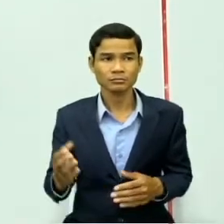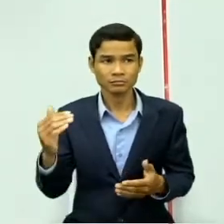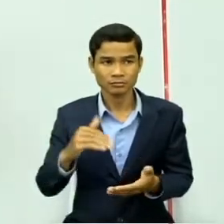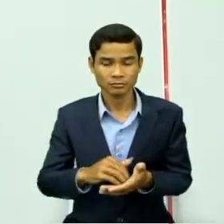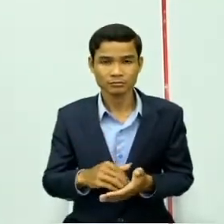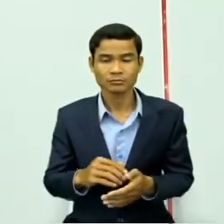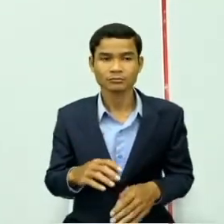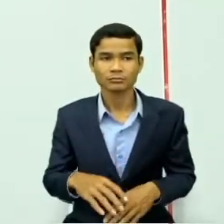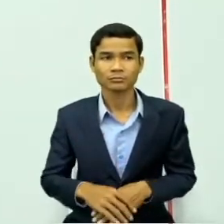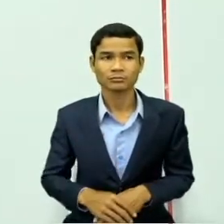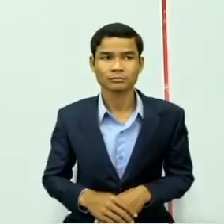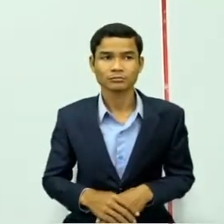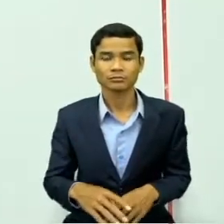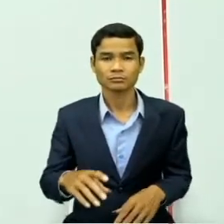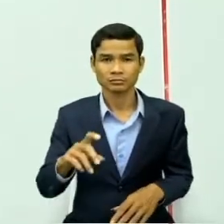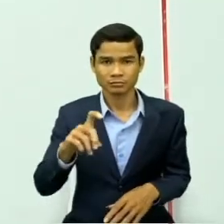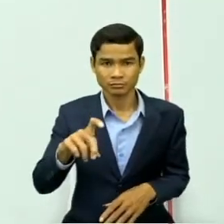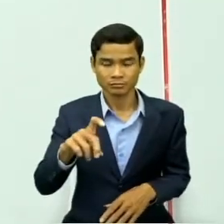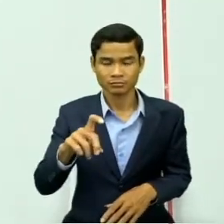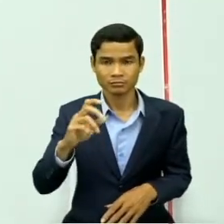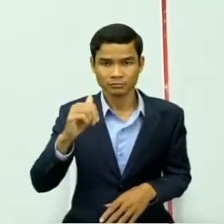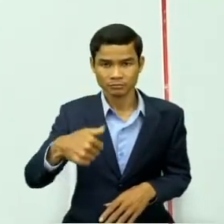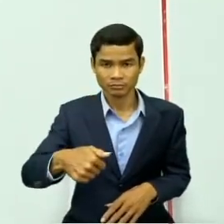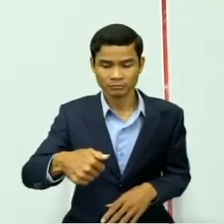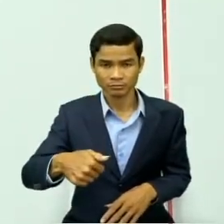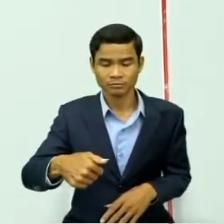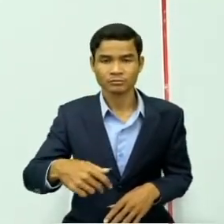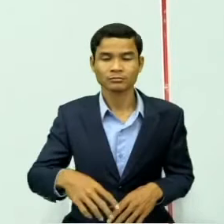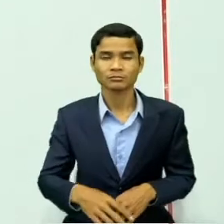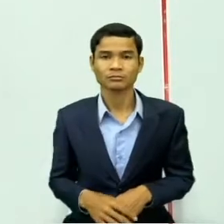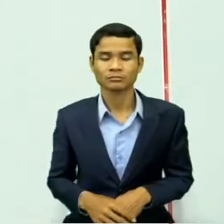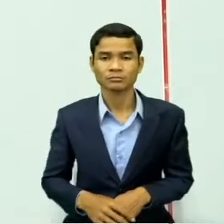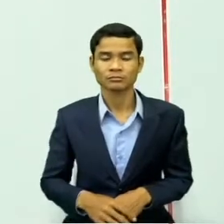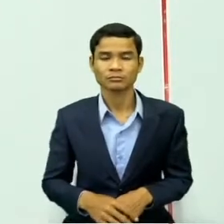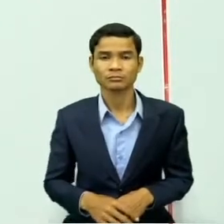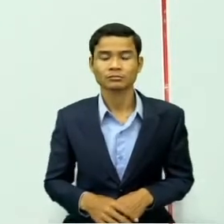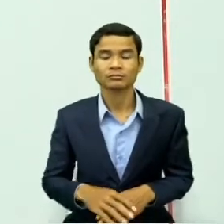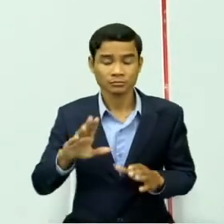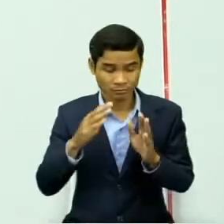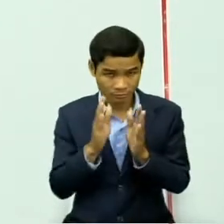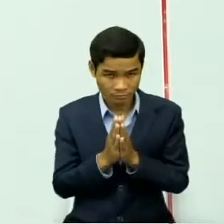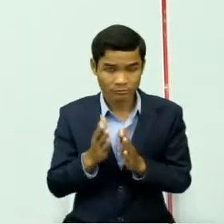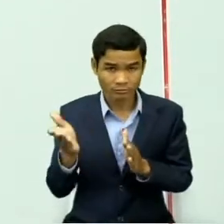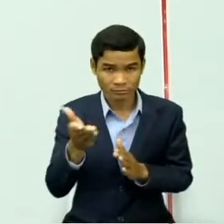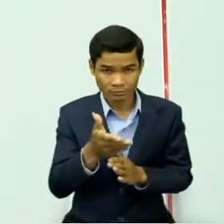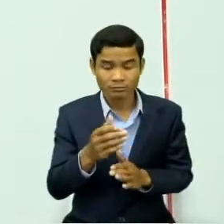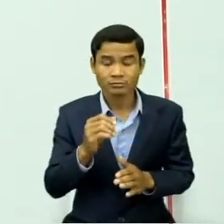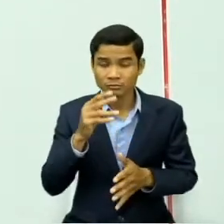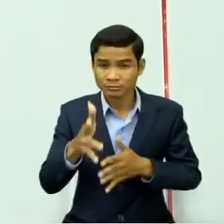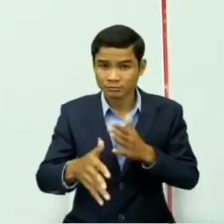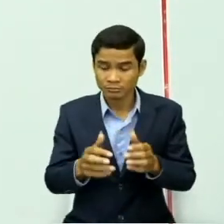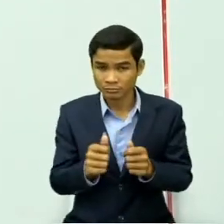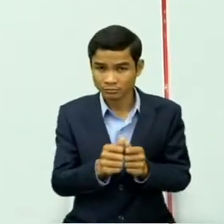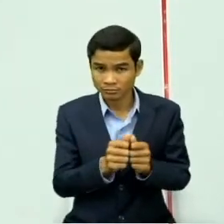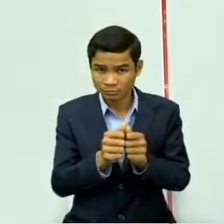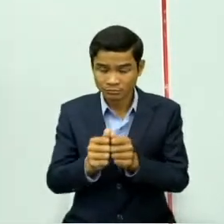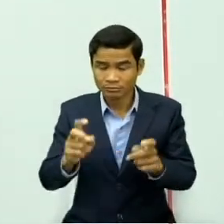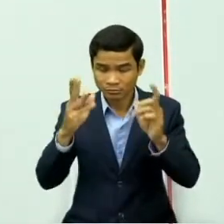ná. Pơ chân nở phân nở. Chà ọc con cho rùm ăn chân mùi nhạc